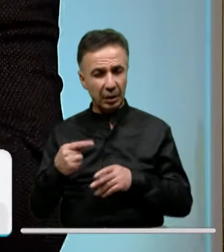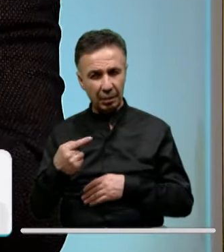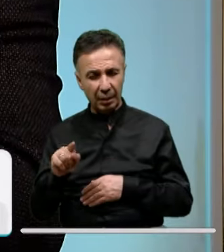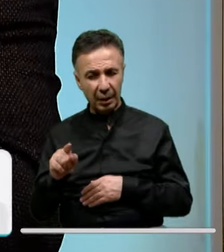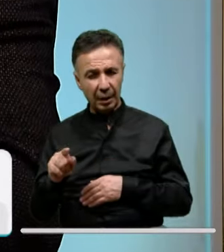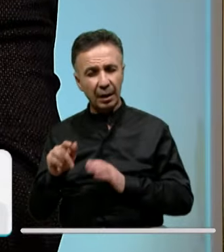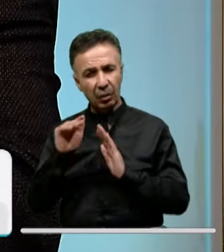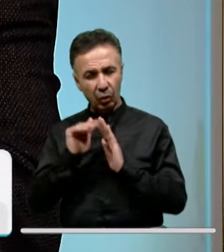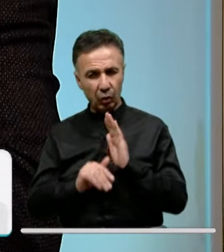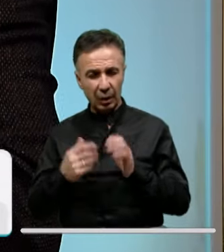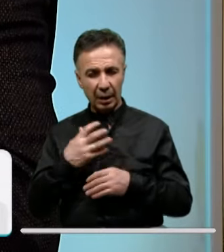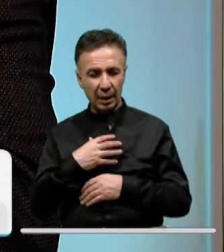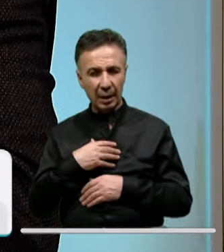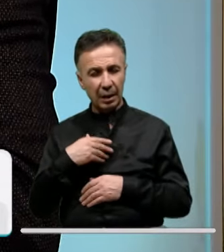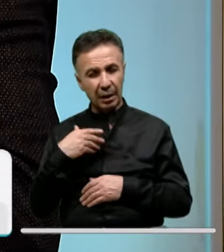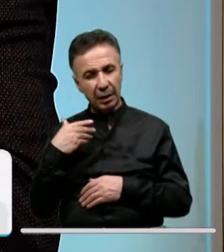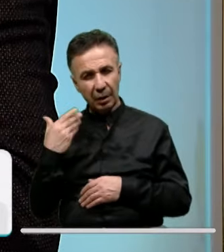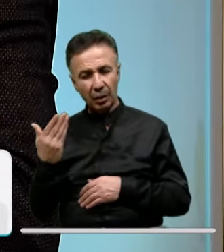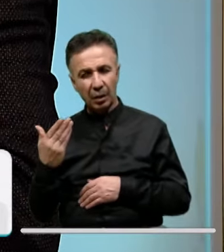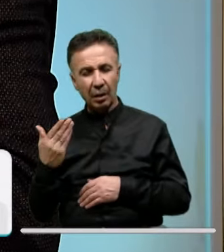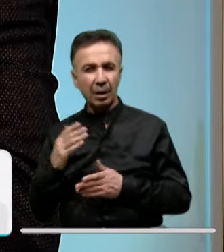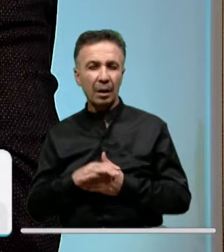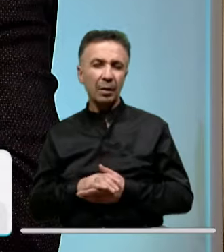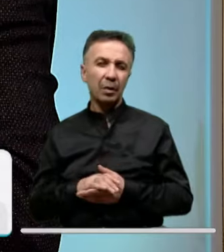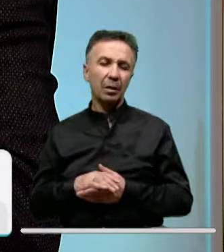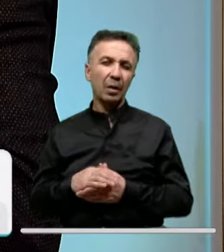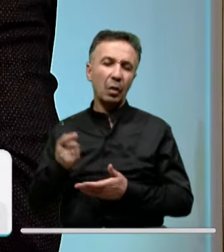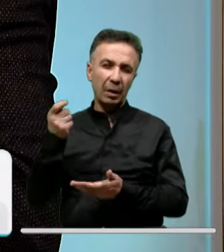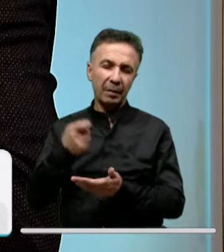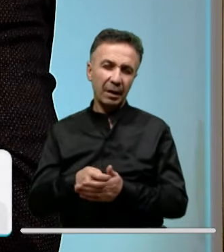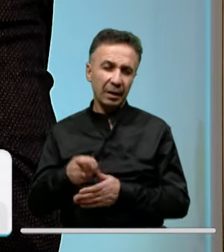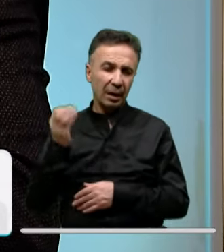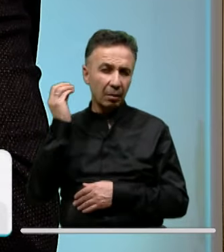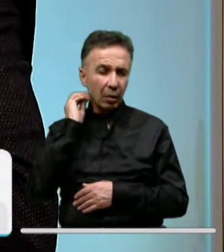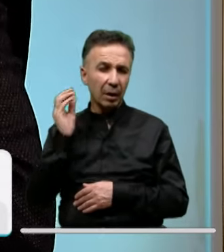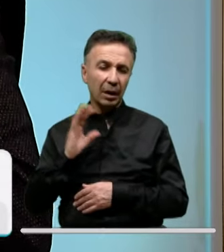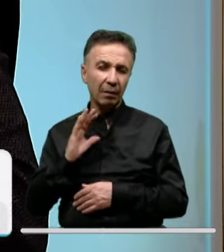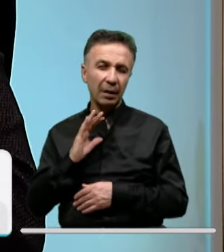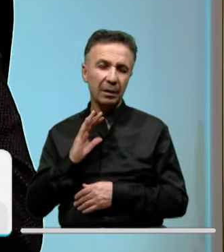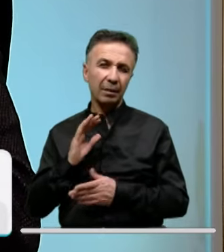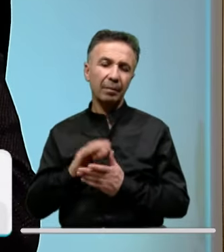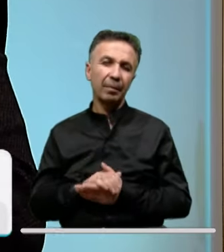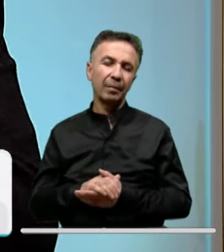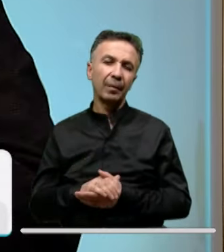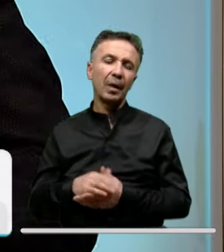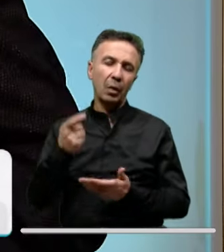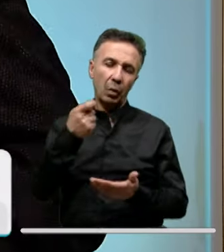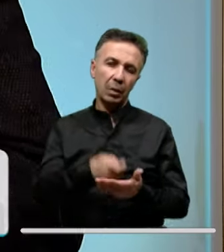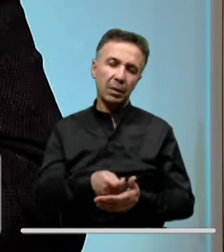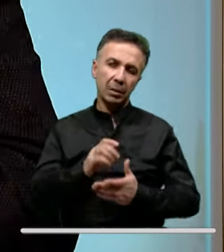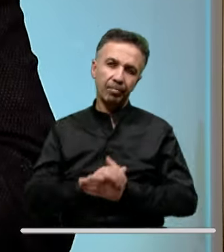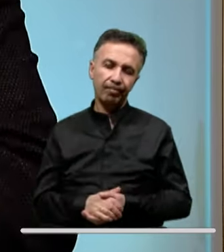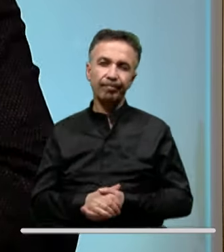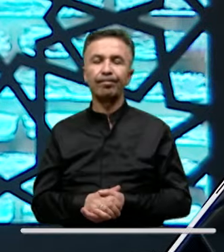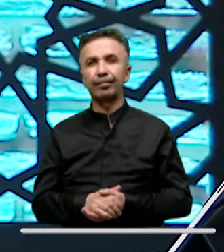Fakat kendininkilerini götürdü. Daha sonra da ne vardı? Efendim ödenmesi gereken borçlar da varsa tabii ki o borçlara da ne yapacaktır? Ödeyecektir. Eyvallah